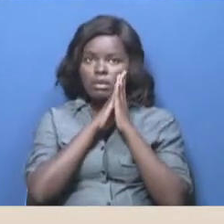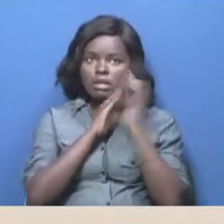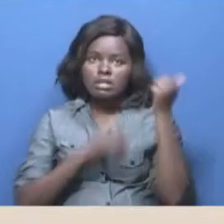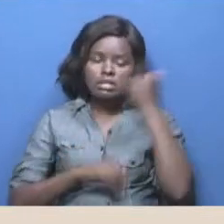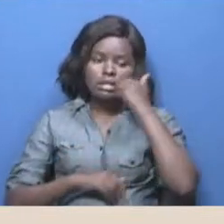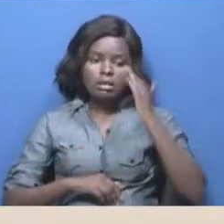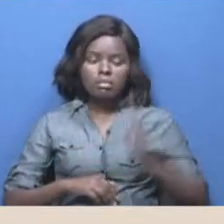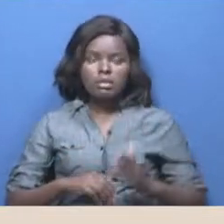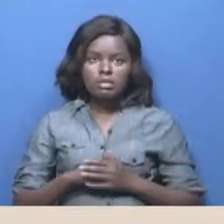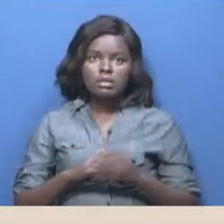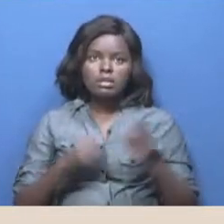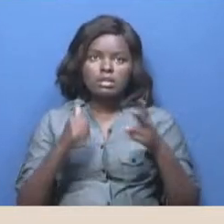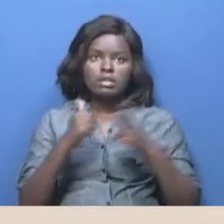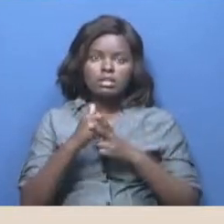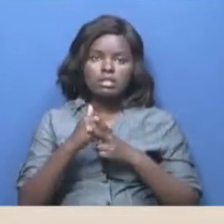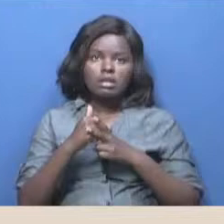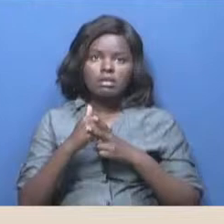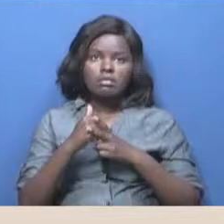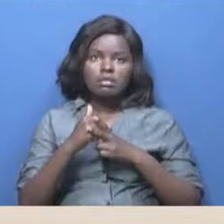itanyihĩire